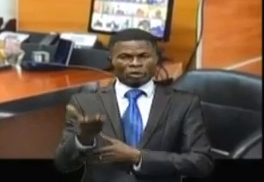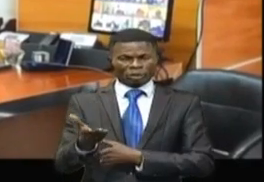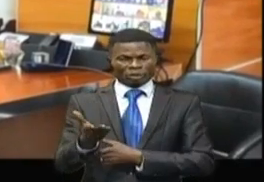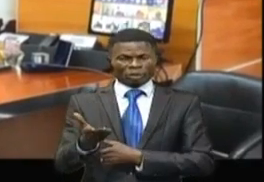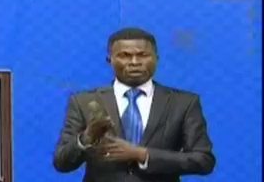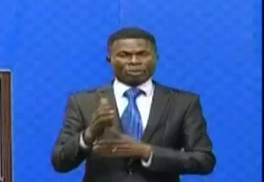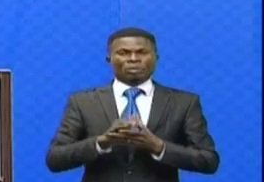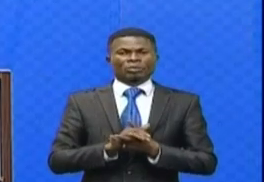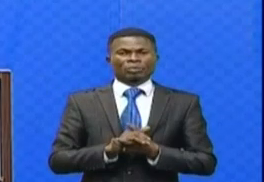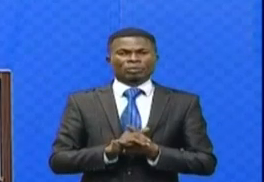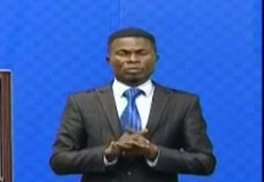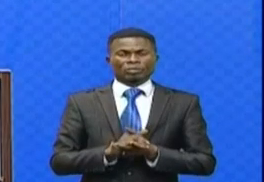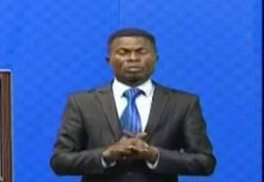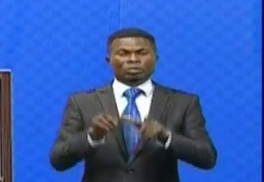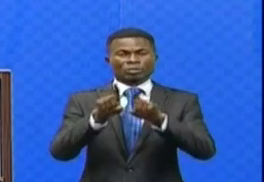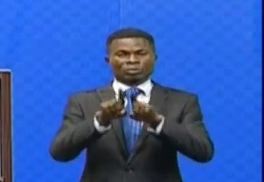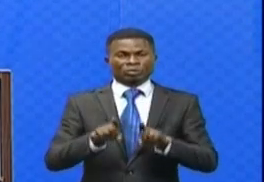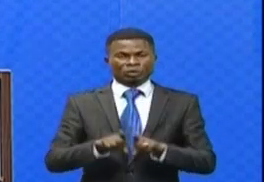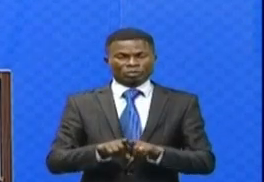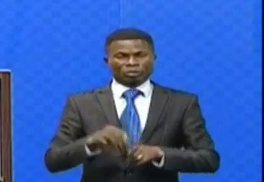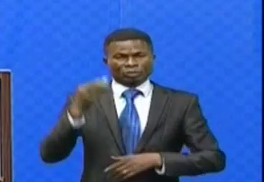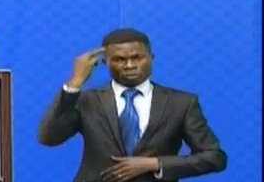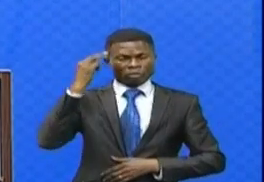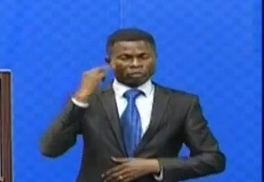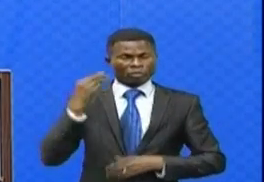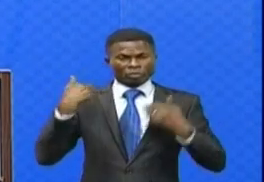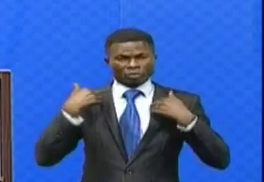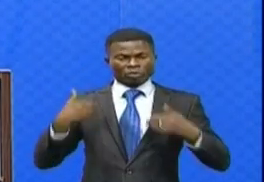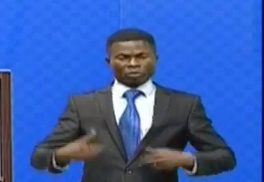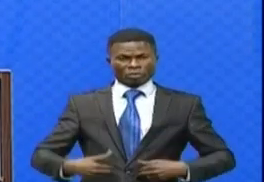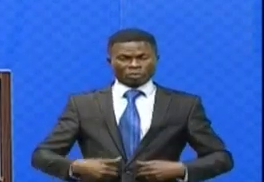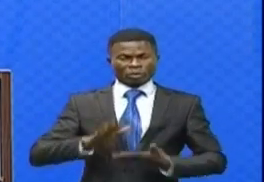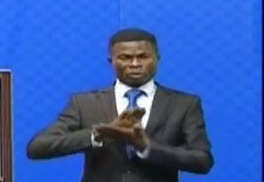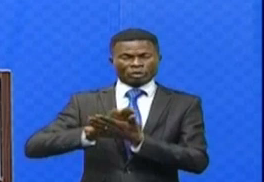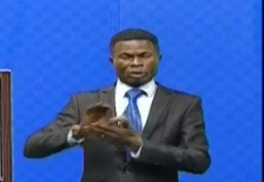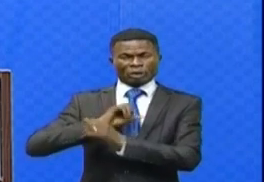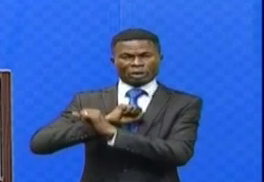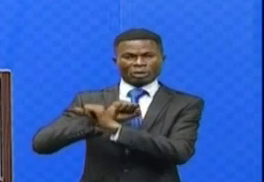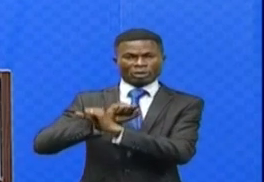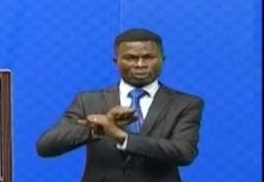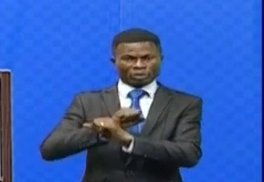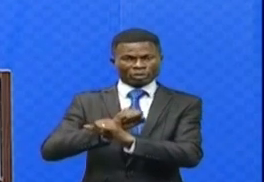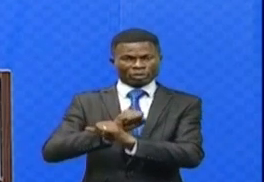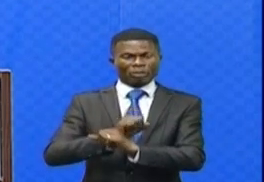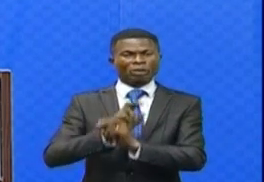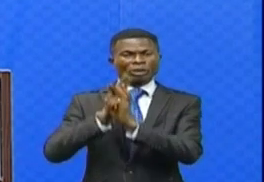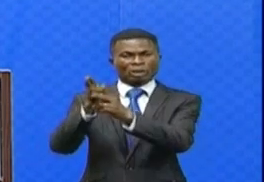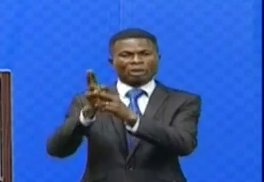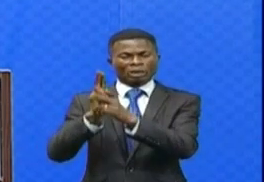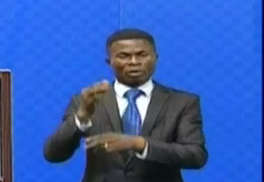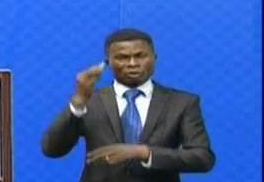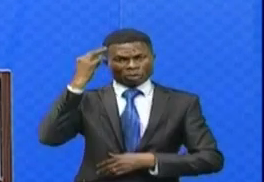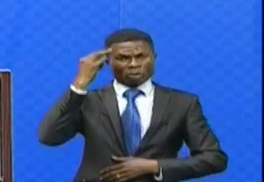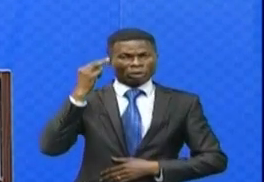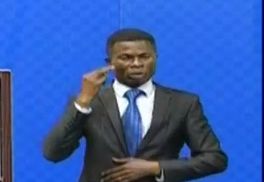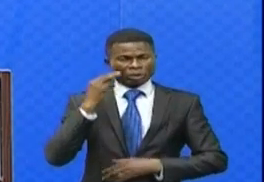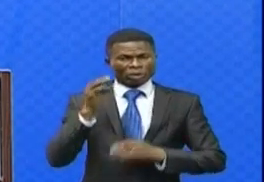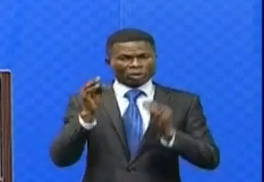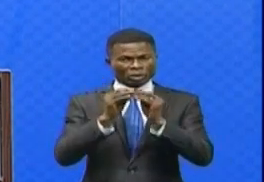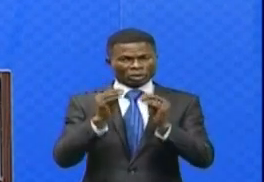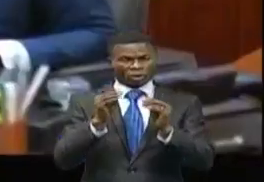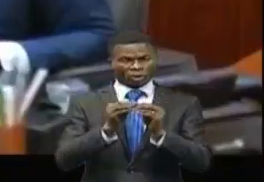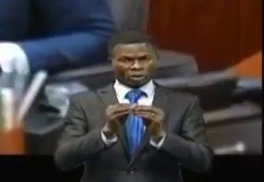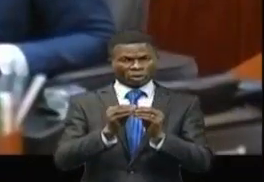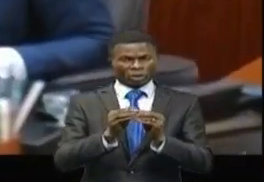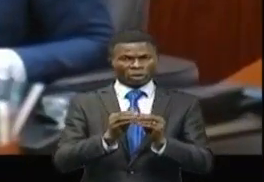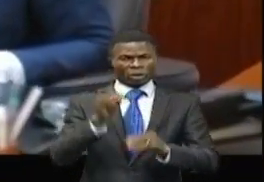par ailleurs le ministre de la santé publique hygiène et prévention a fait part au conseil de la réunion convoquée par